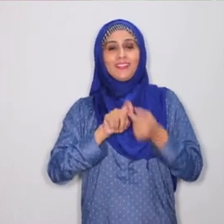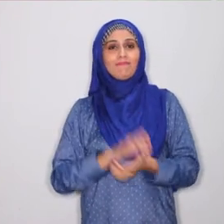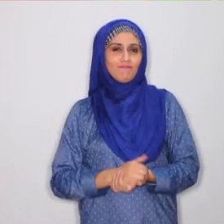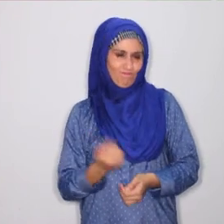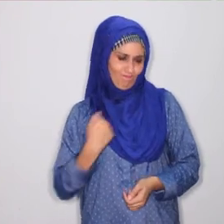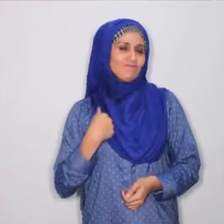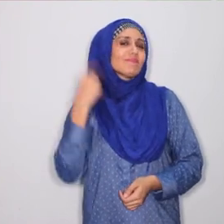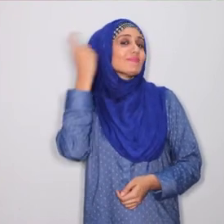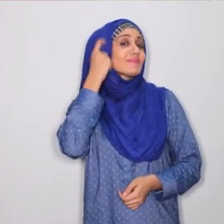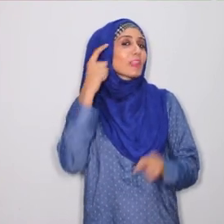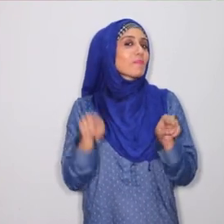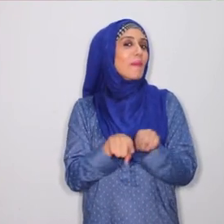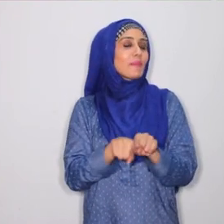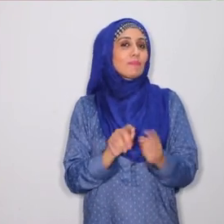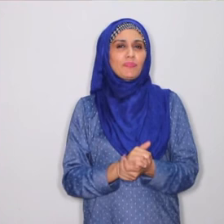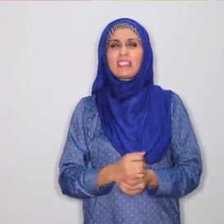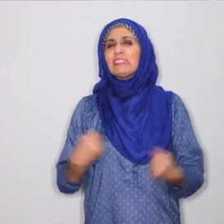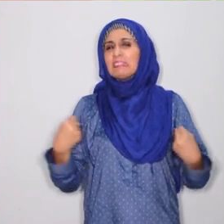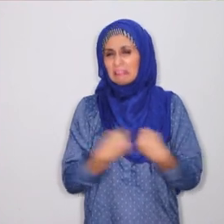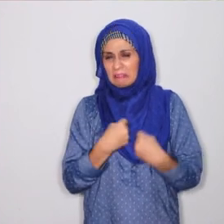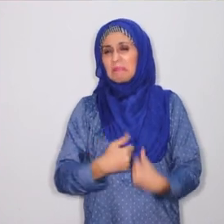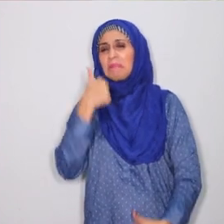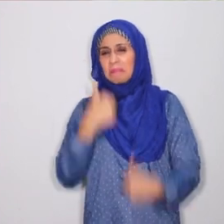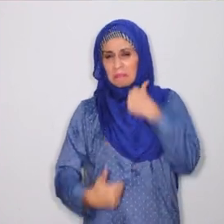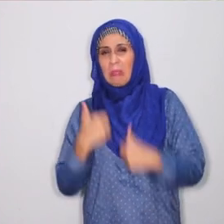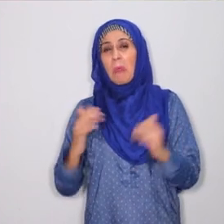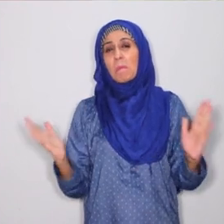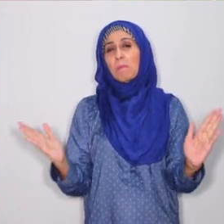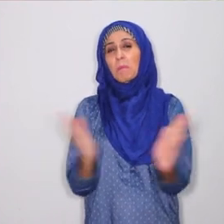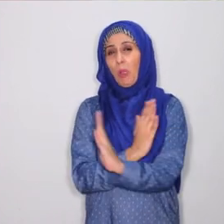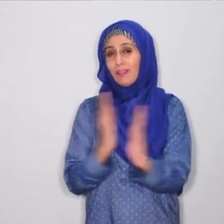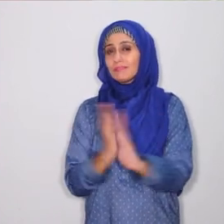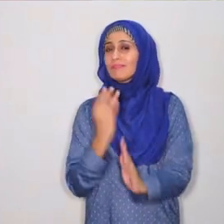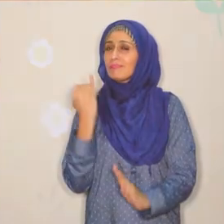लड़ाई-झगड़े से मौसम हमेशा खराब होता है